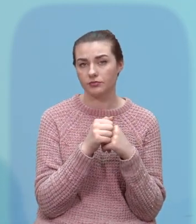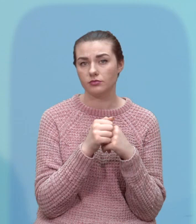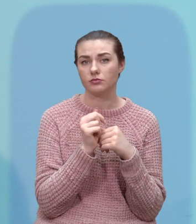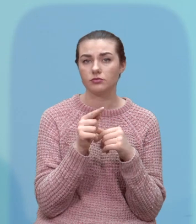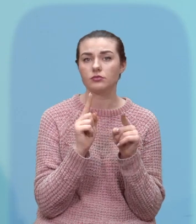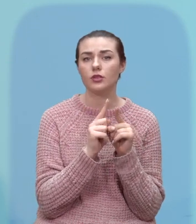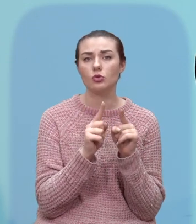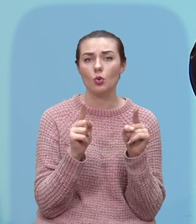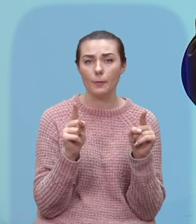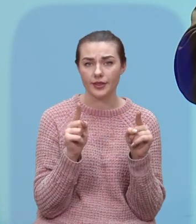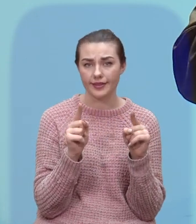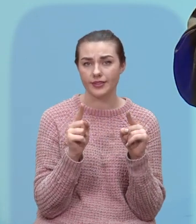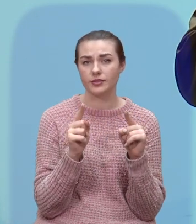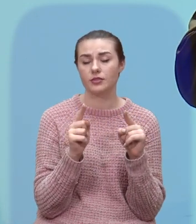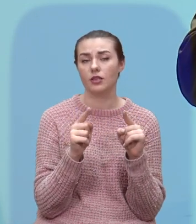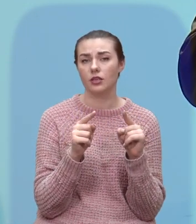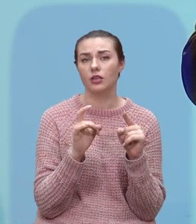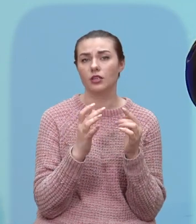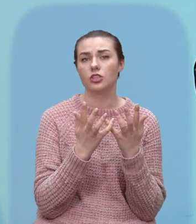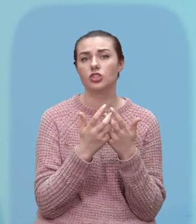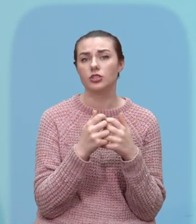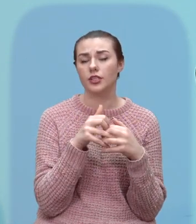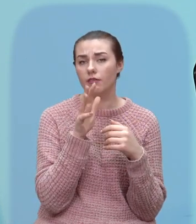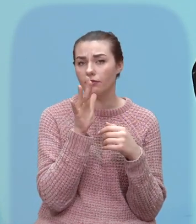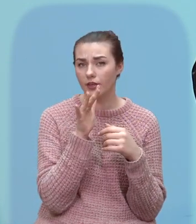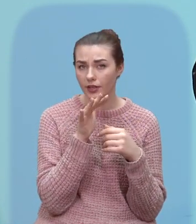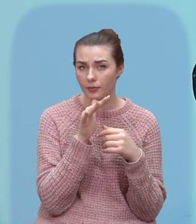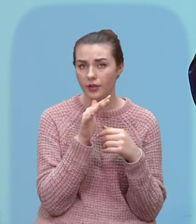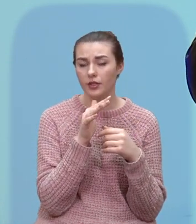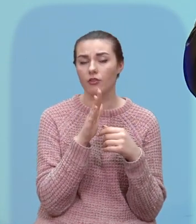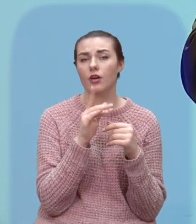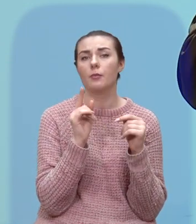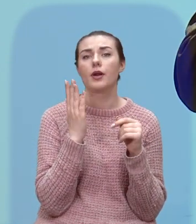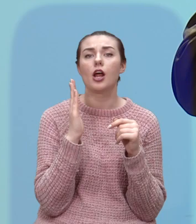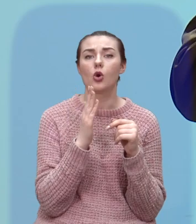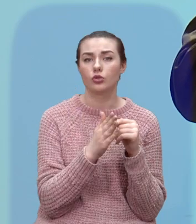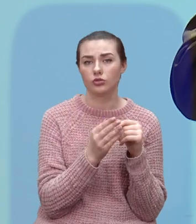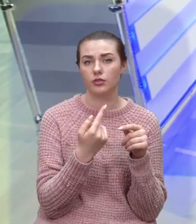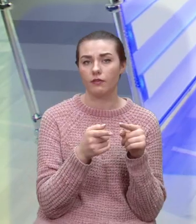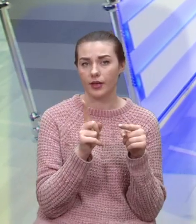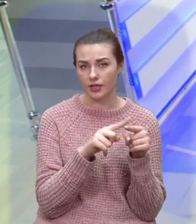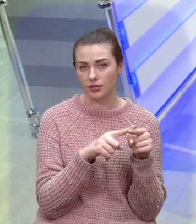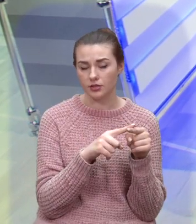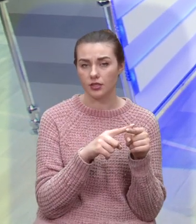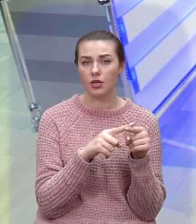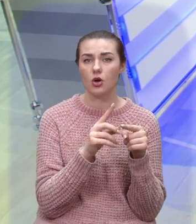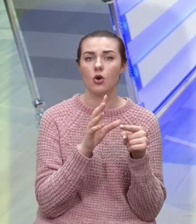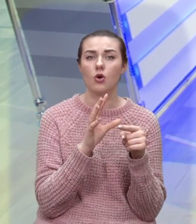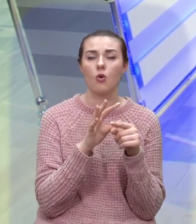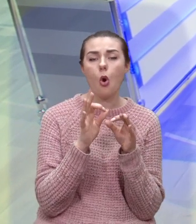вот эта особенность исчисления времени если можно так сказать в пророчествах вот в этих о